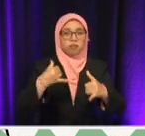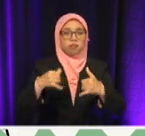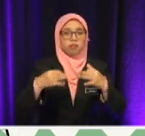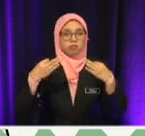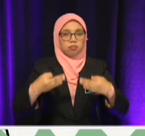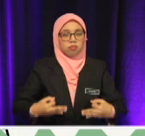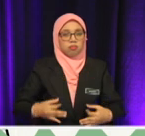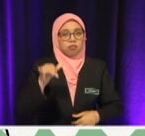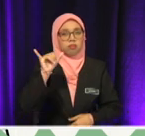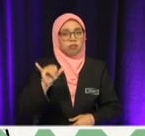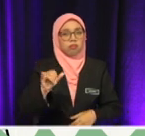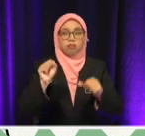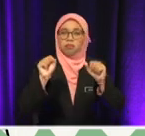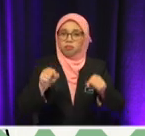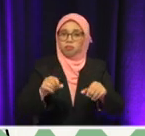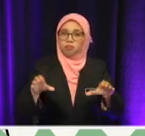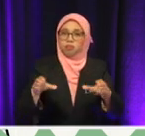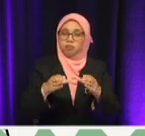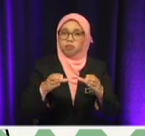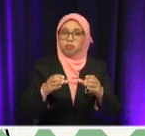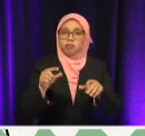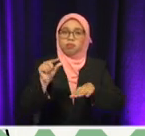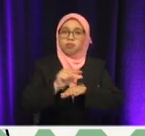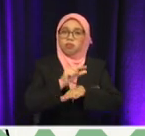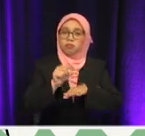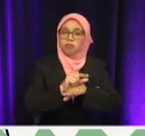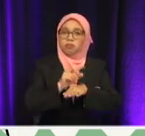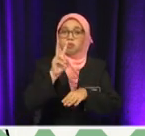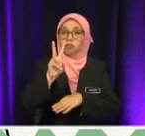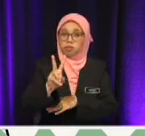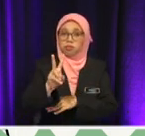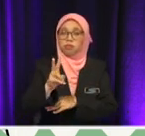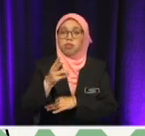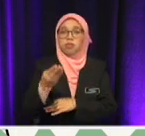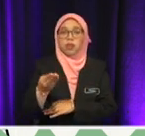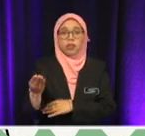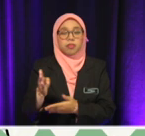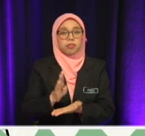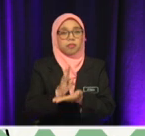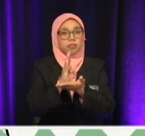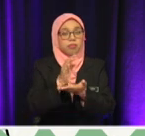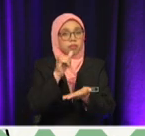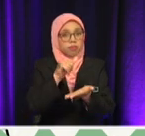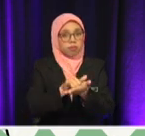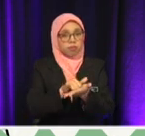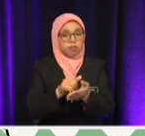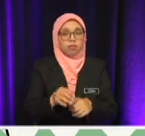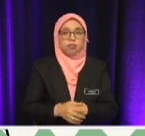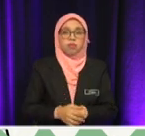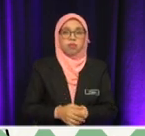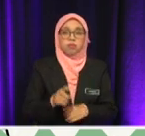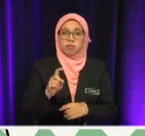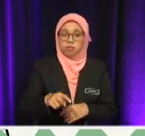boleh dijalankan dengan menggunakan kedua-dua bahan bantu tersebut. Maksudnya, kita guna bola dan kita guna juga gelung